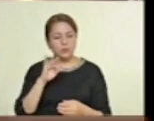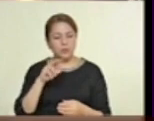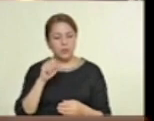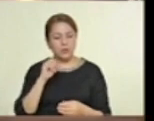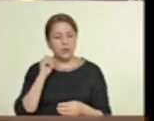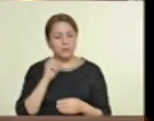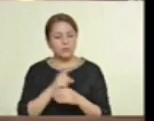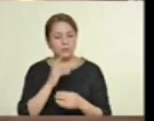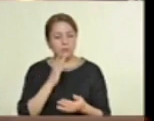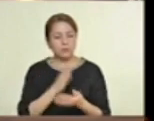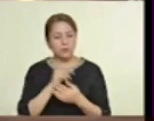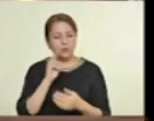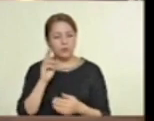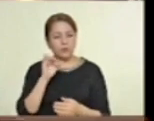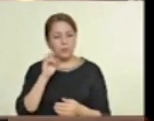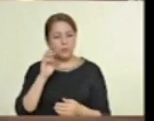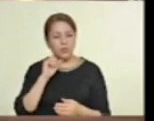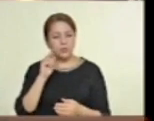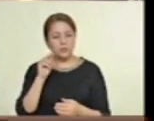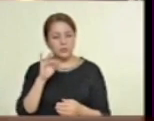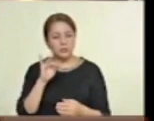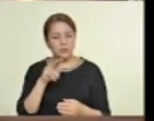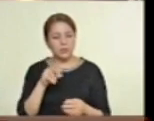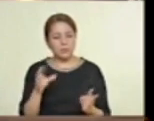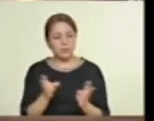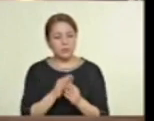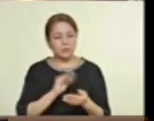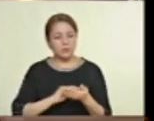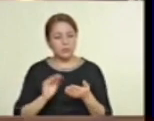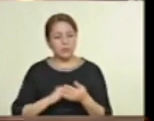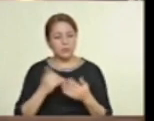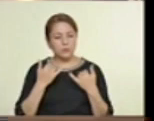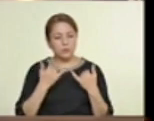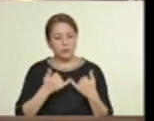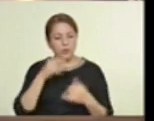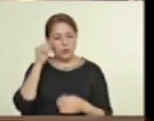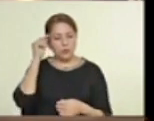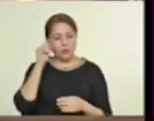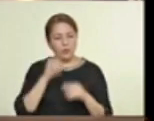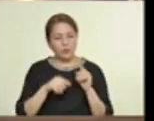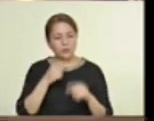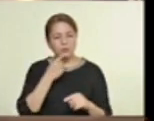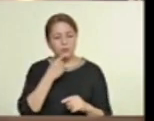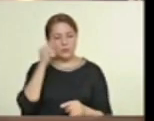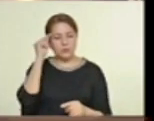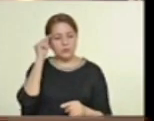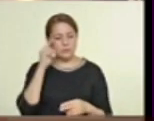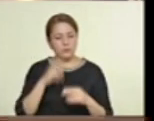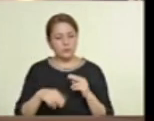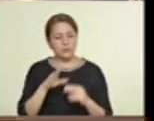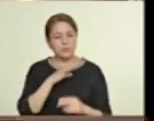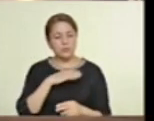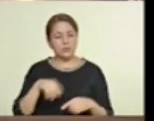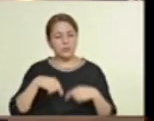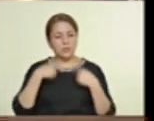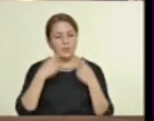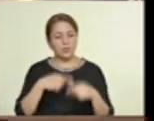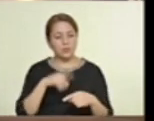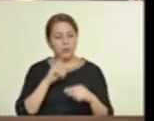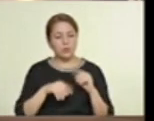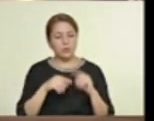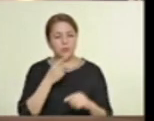vazifadosh ko'makchilarga qo'shilib keladi. Shuning bilan bugungi ona tili darsimiz o'z nihoyasiga yetdi. Keyingi ona